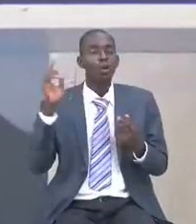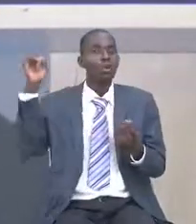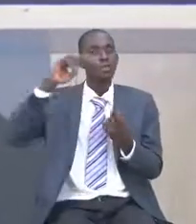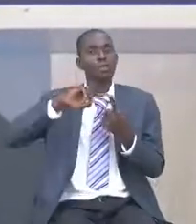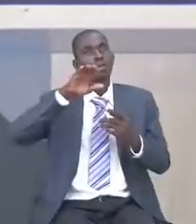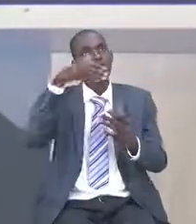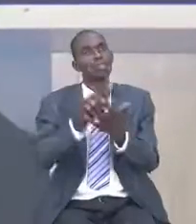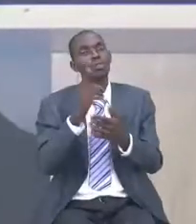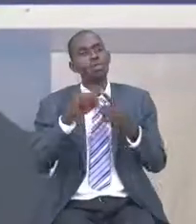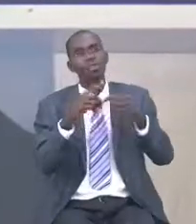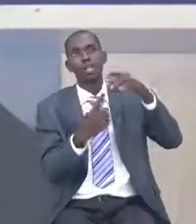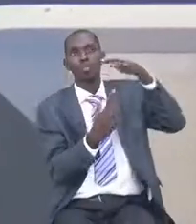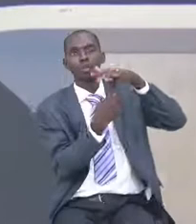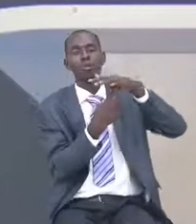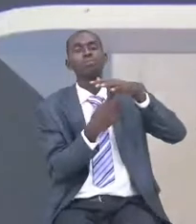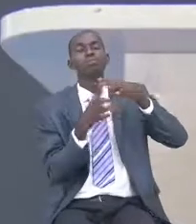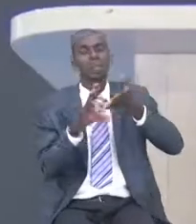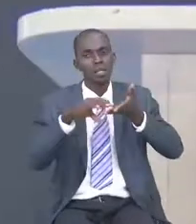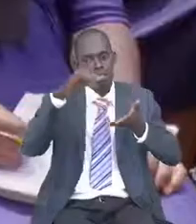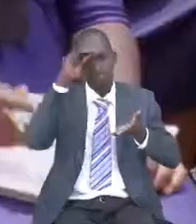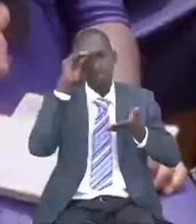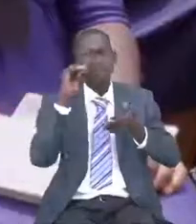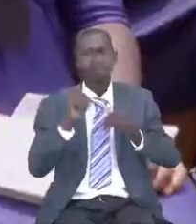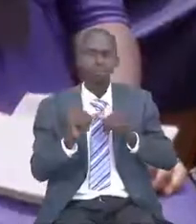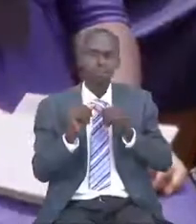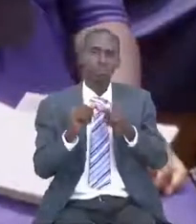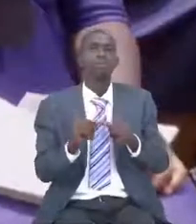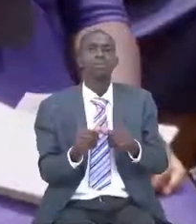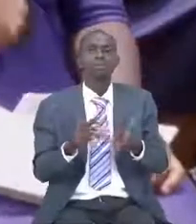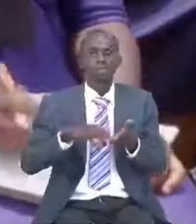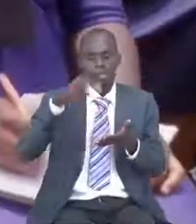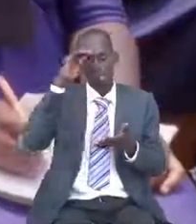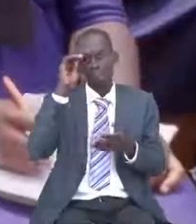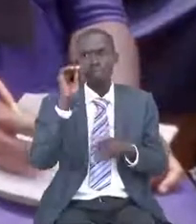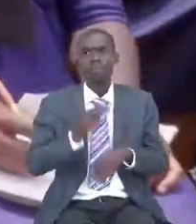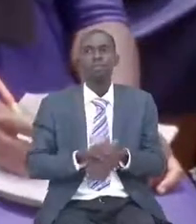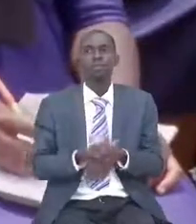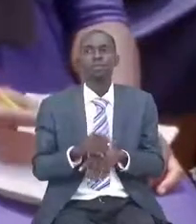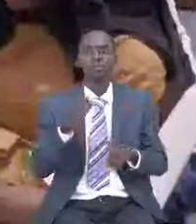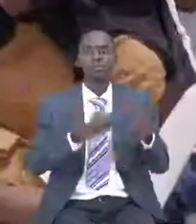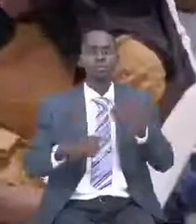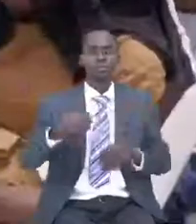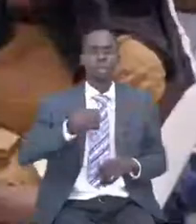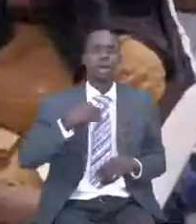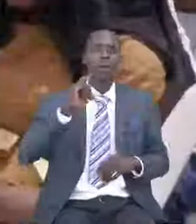cherches, tu vises jusqu'au sommet. Apprendre. Tu y